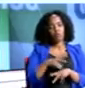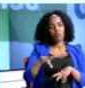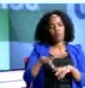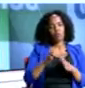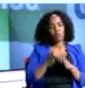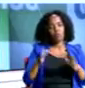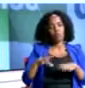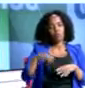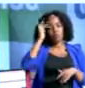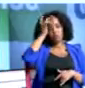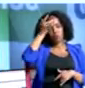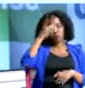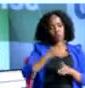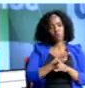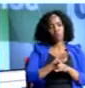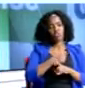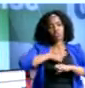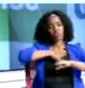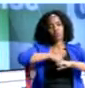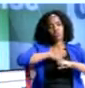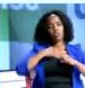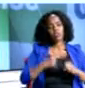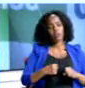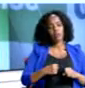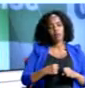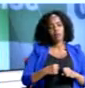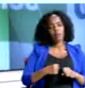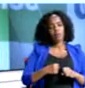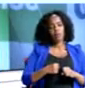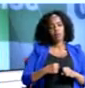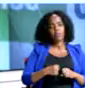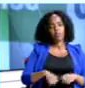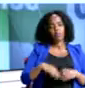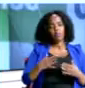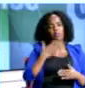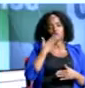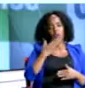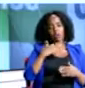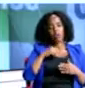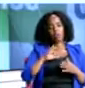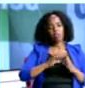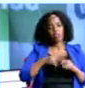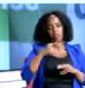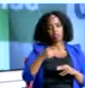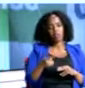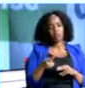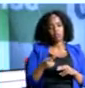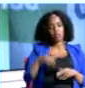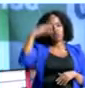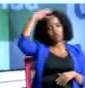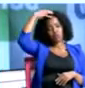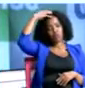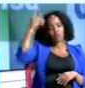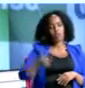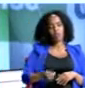udendame tibin kun osun umamin iti suni dendama kun waagari taaja chuda. Sandarana nega mutuman